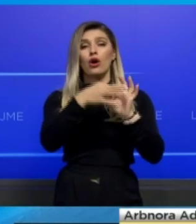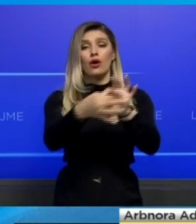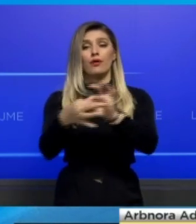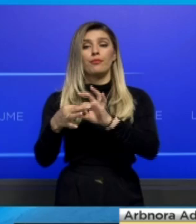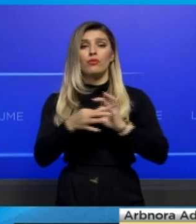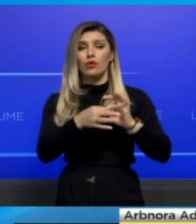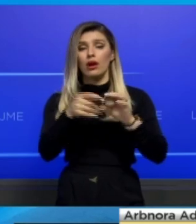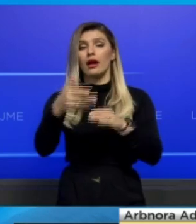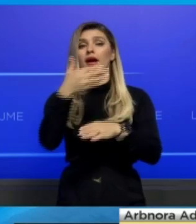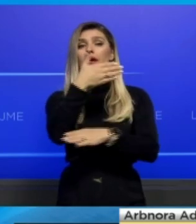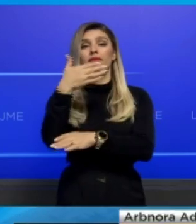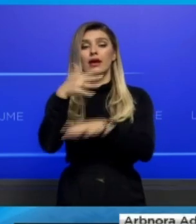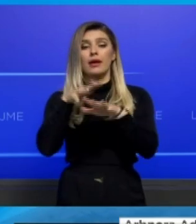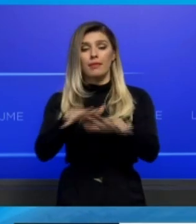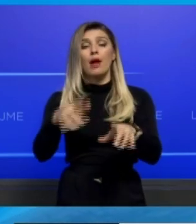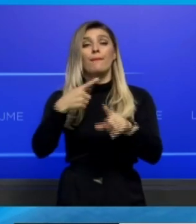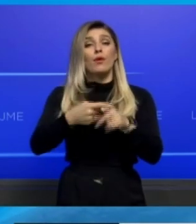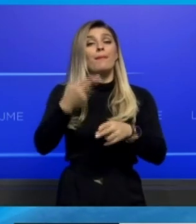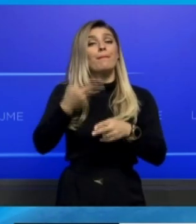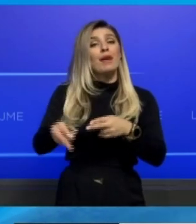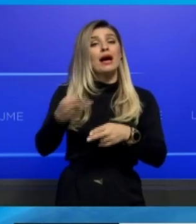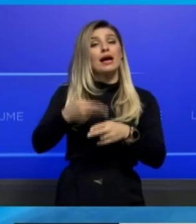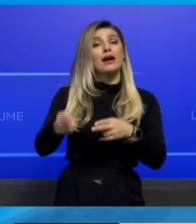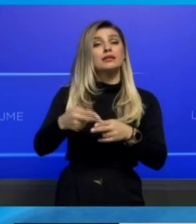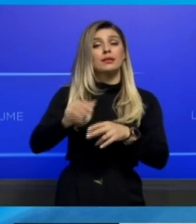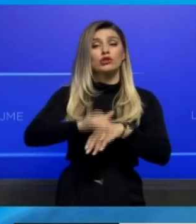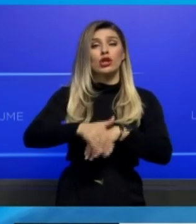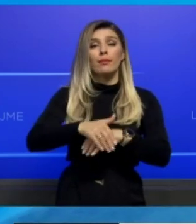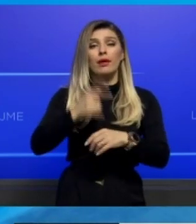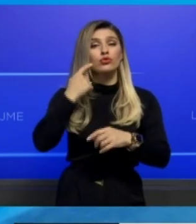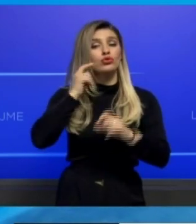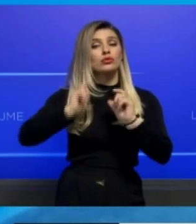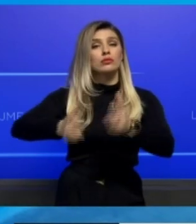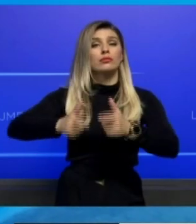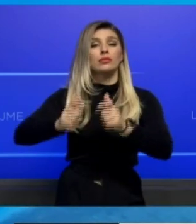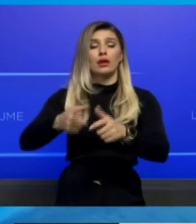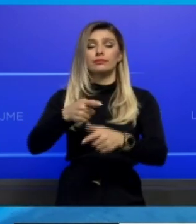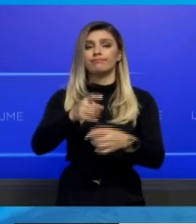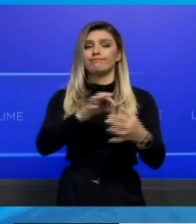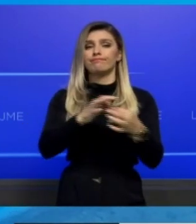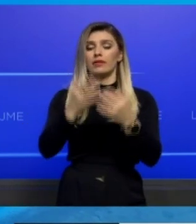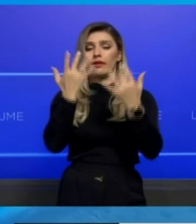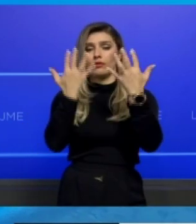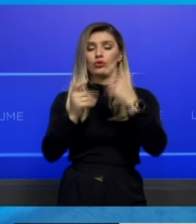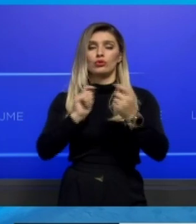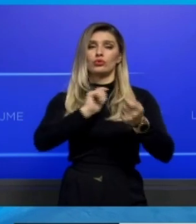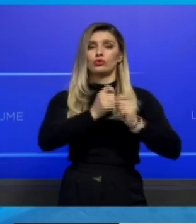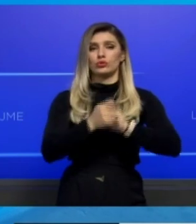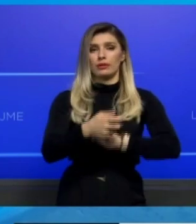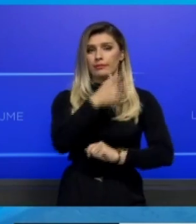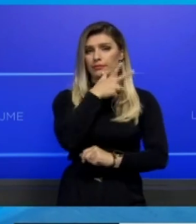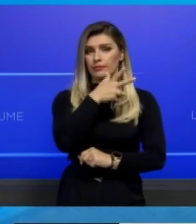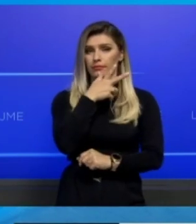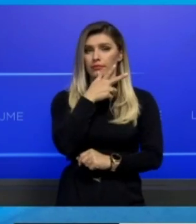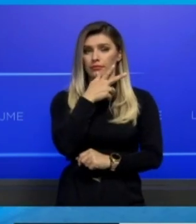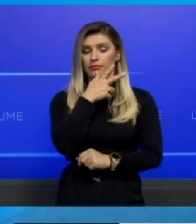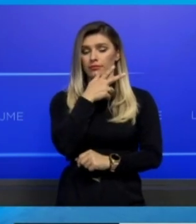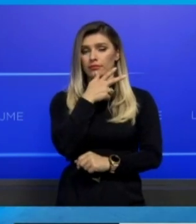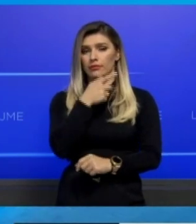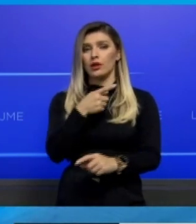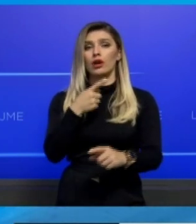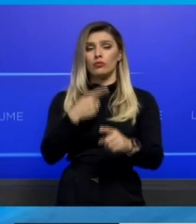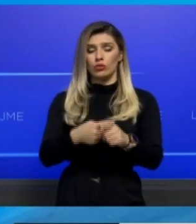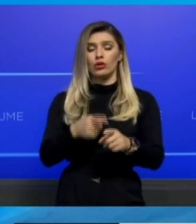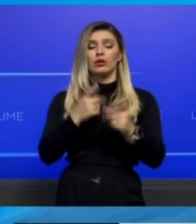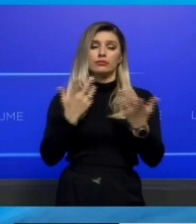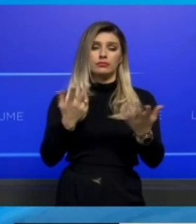ku kompania pastrimi kryen shërbim dhe pastaj të aprovohet një ndryshim i faturës, një ndryshim i tillë dhe sigurisht të krijohet